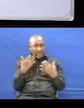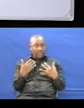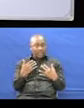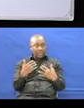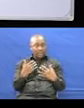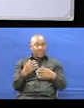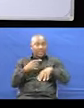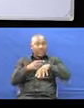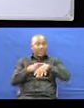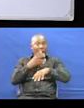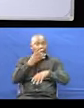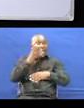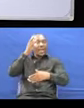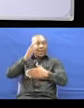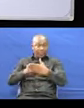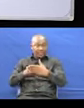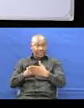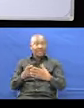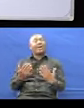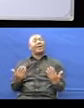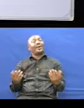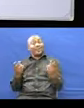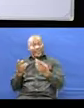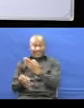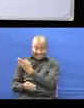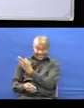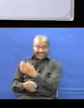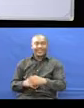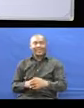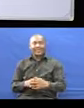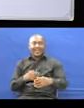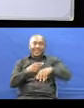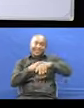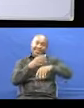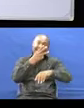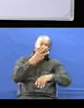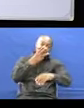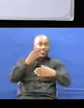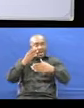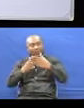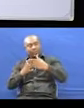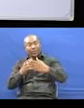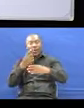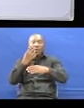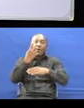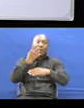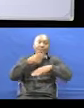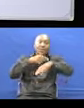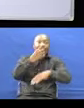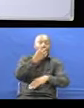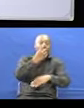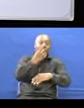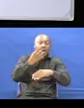Wewe unafikiri nusu imetoka wapi? Sehemu hiyo. 4:30, 3:30, 1:30 au